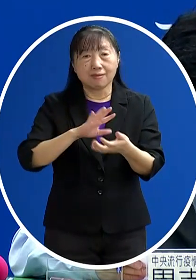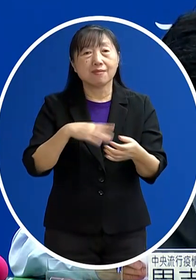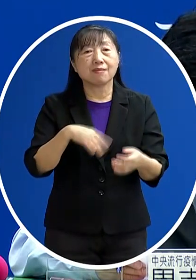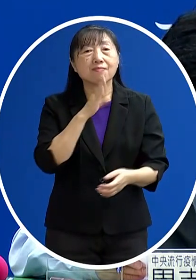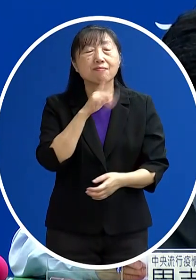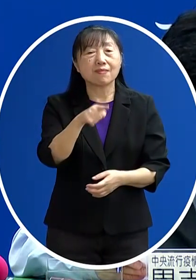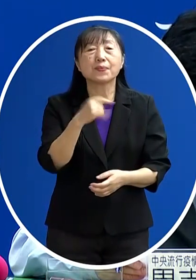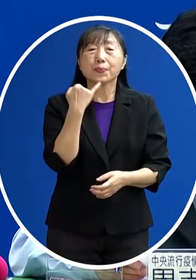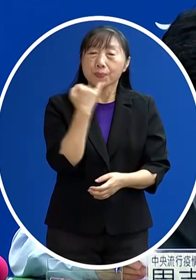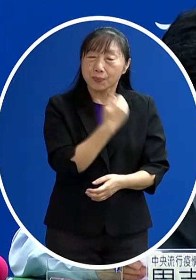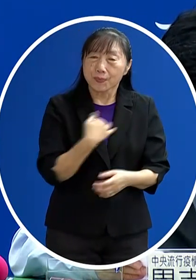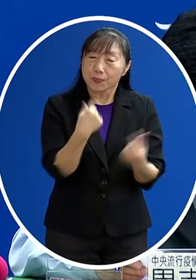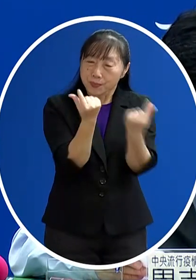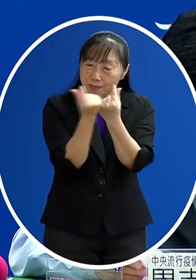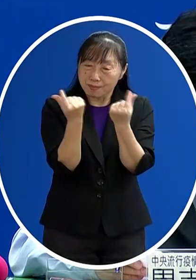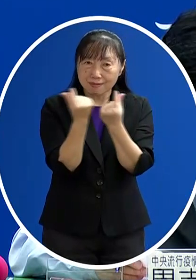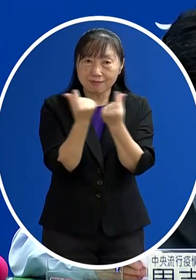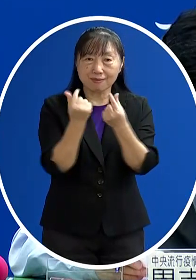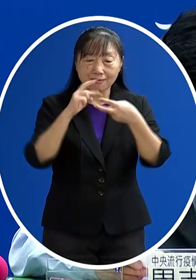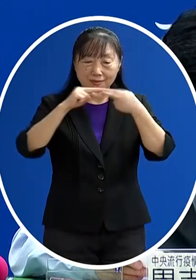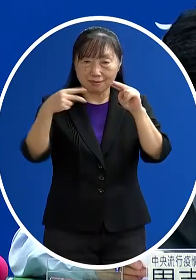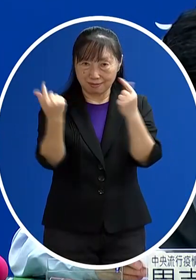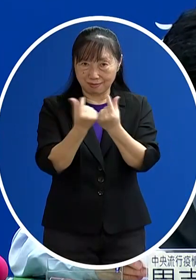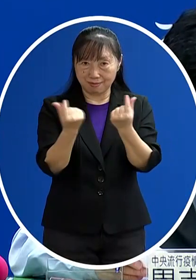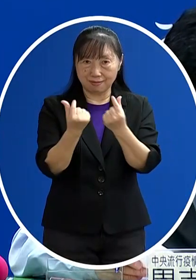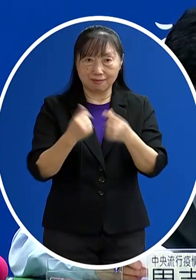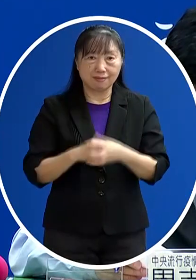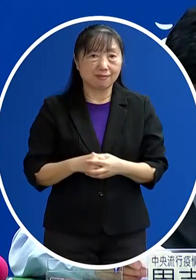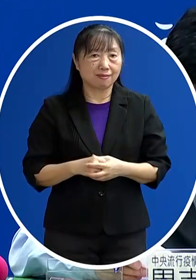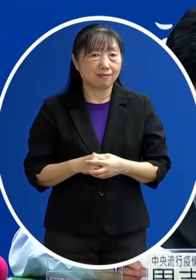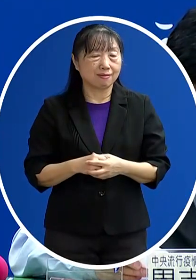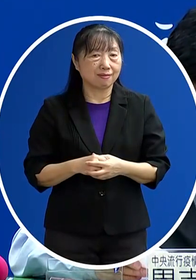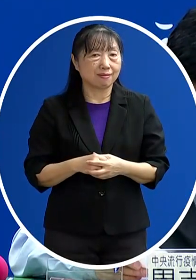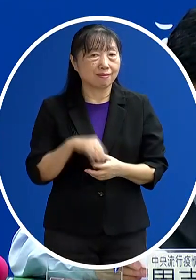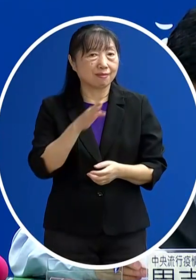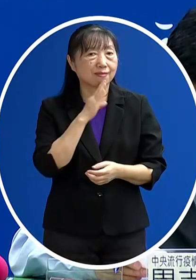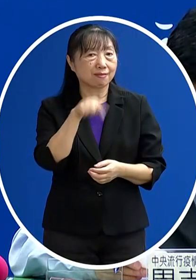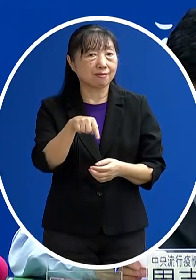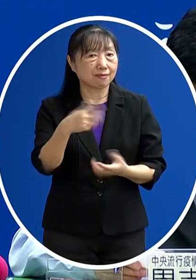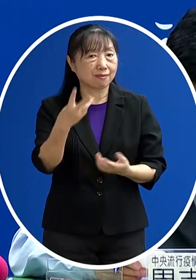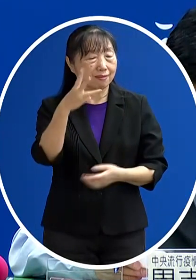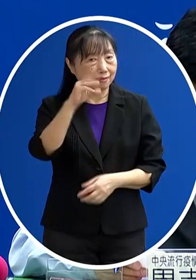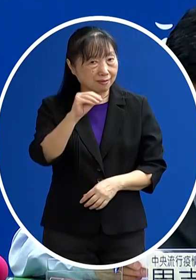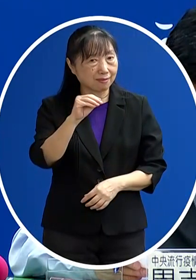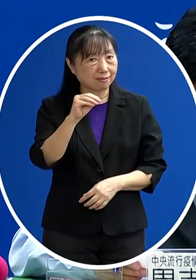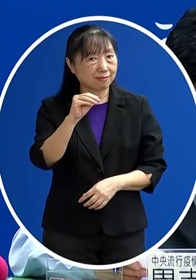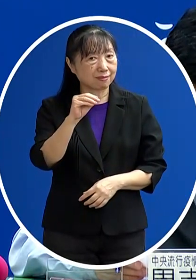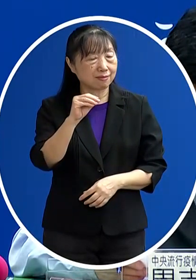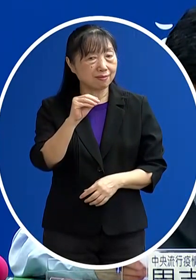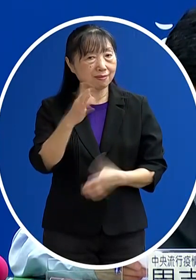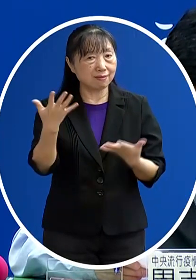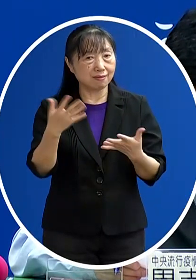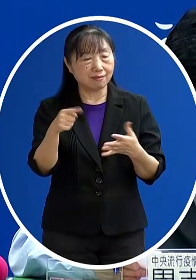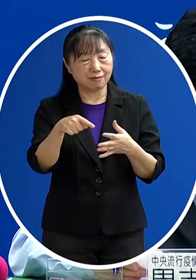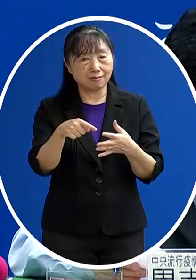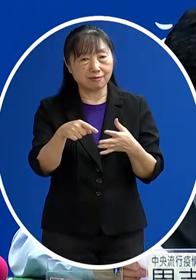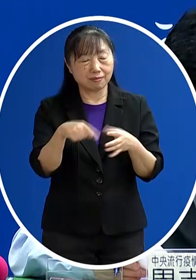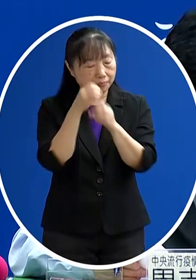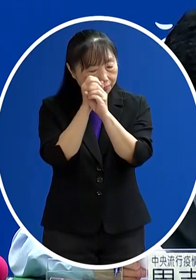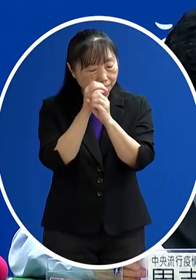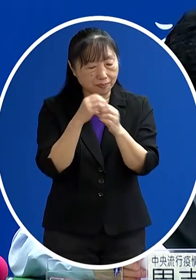他們是高度相似或是要及相近的這樣的病毒序列事實上在這個大概3萬個核甘酸的這樣的